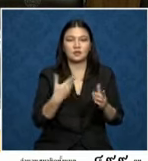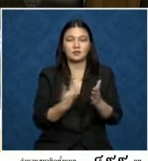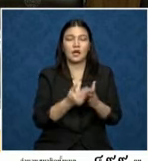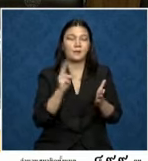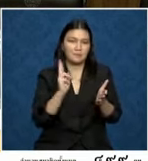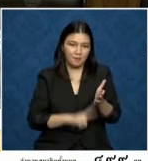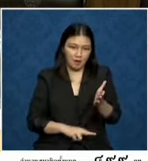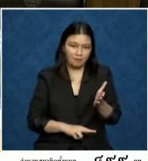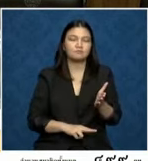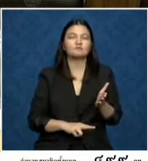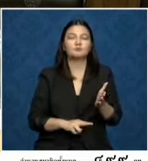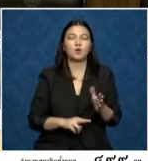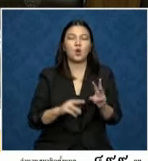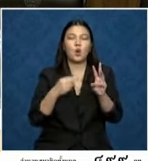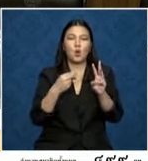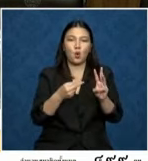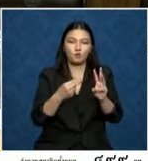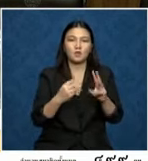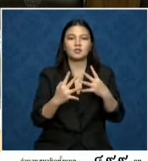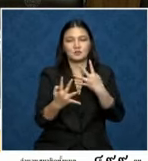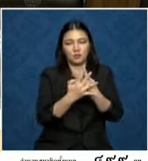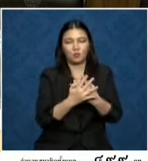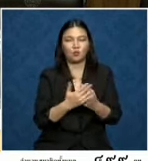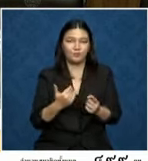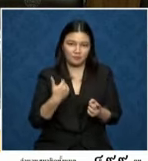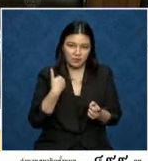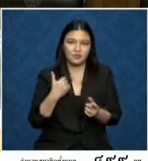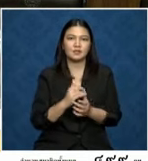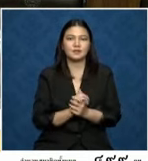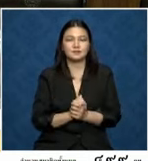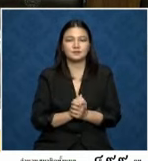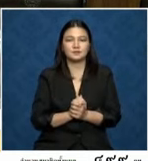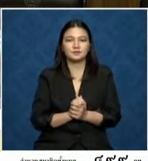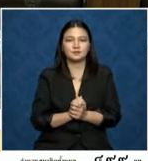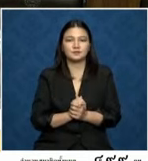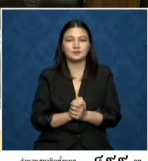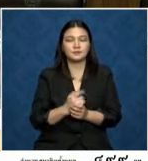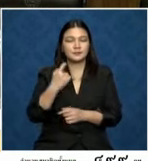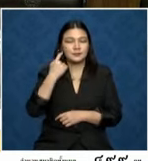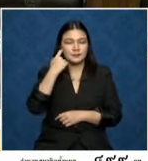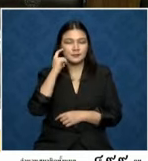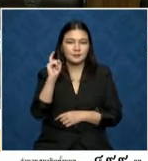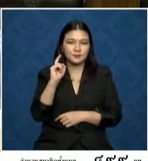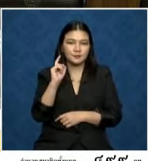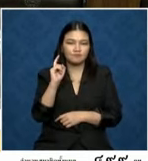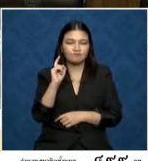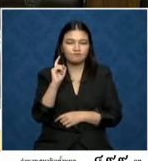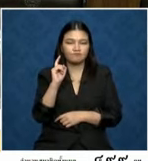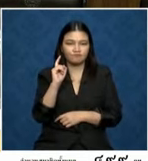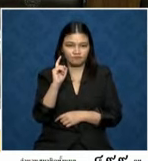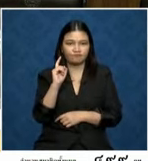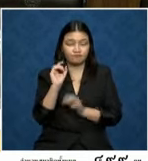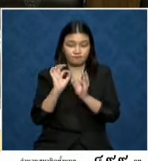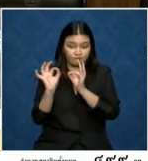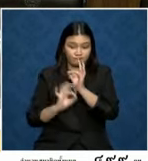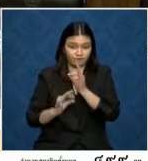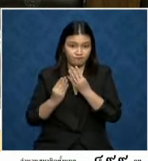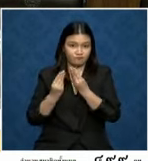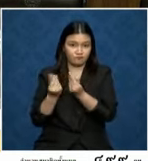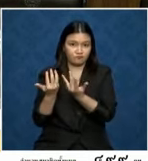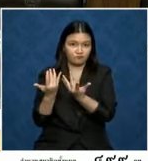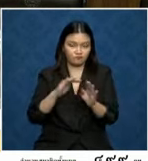น 60,000 บาทหรือทั้งจำทั้งปรับซึ่งในส่วนนี้นะครับก่อนที่จะอภิปรายลงในรายละเอียดผมขออนุญาตที่จะเ